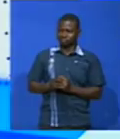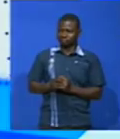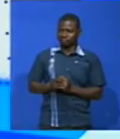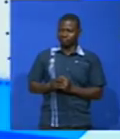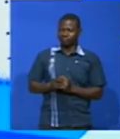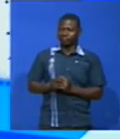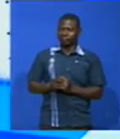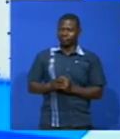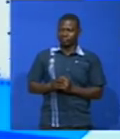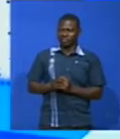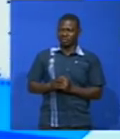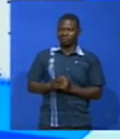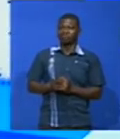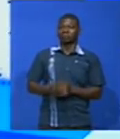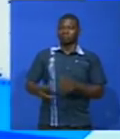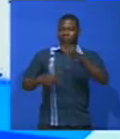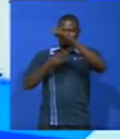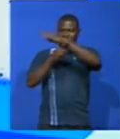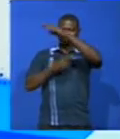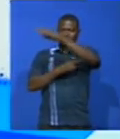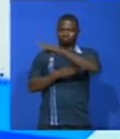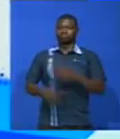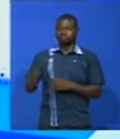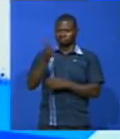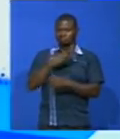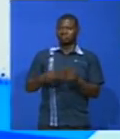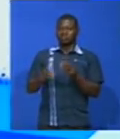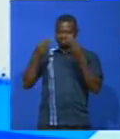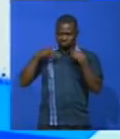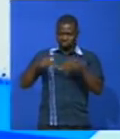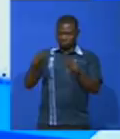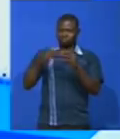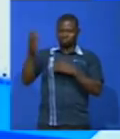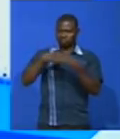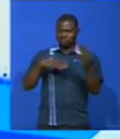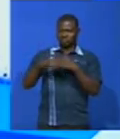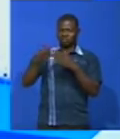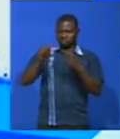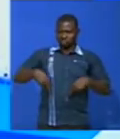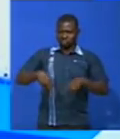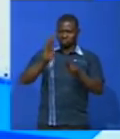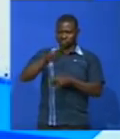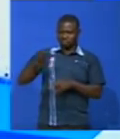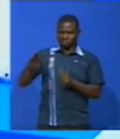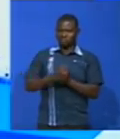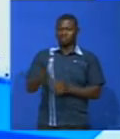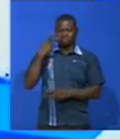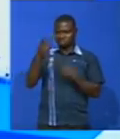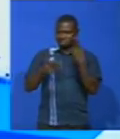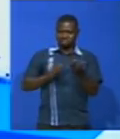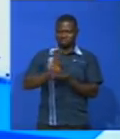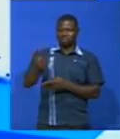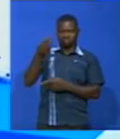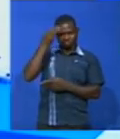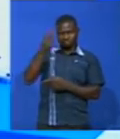Le pont du Moon en construction sur la Nationale 1 a été visité hier par le ministre des Infrastructures. Ce pont en construction